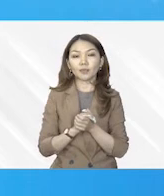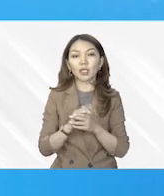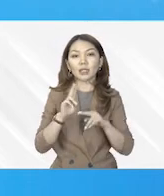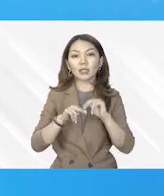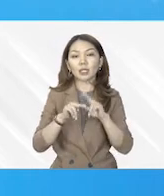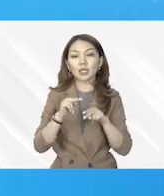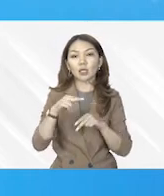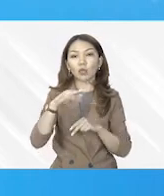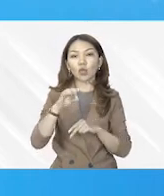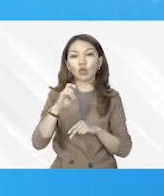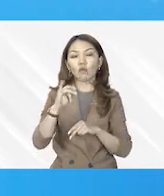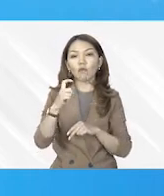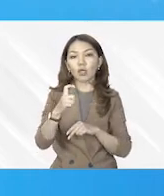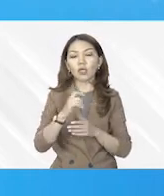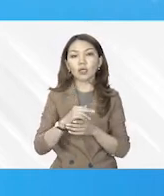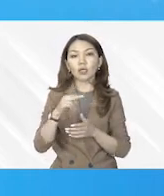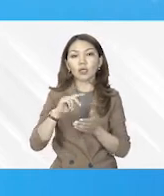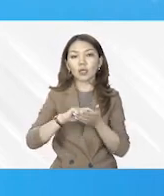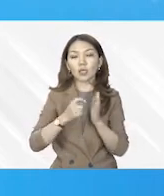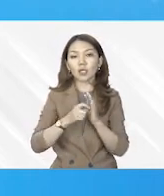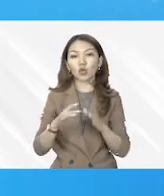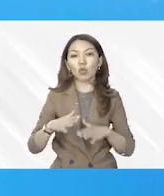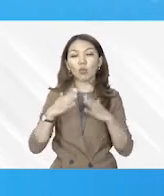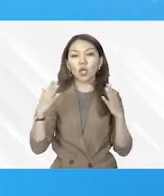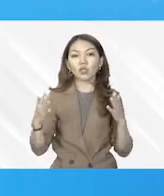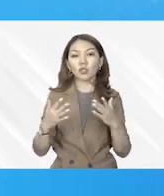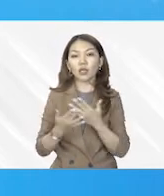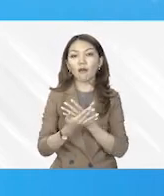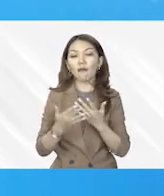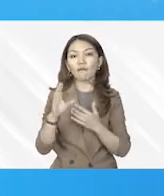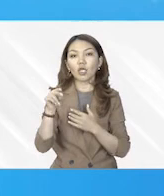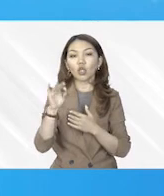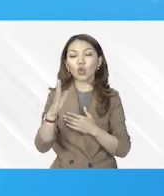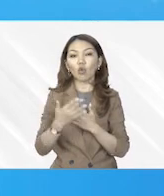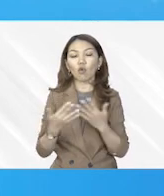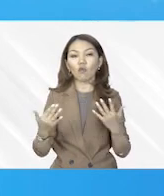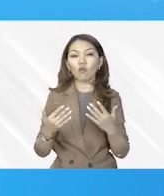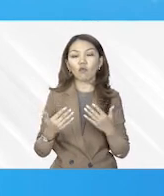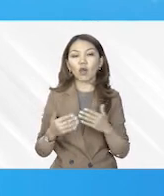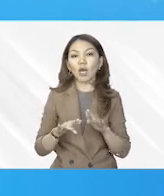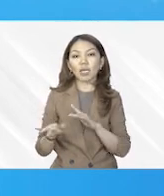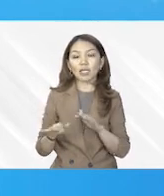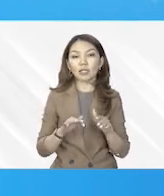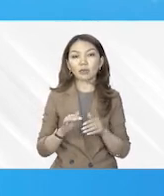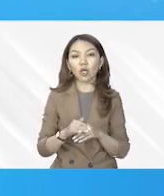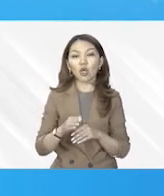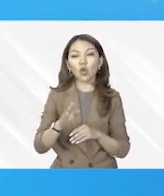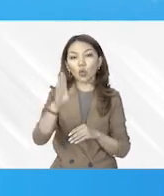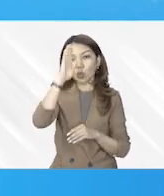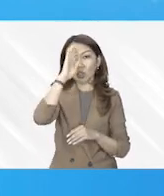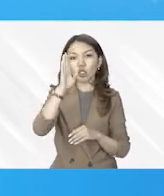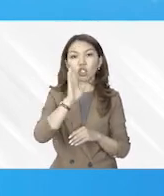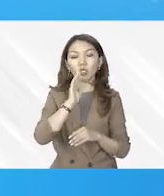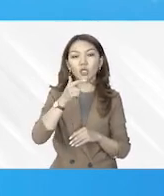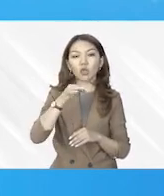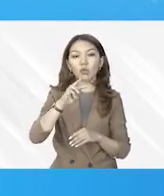Строение половых клеток. У большинства видов организмов мужские и женские гаметы отличаются друг